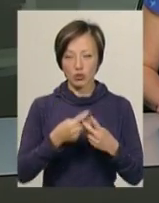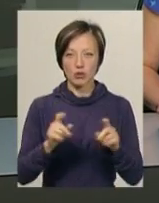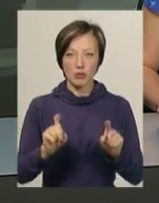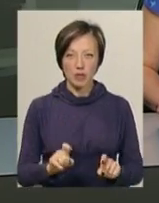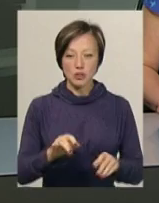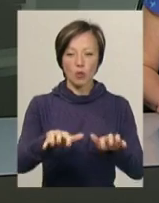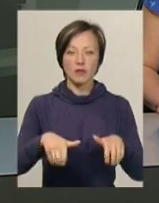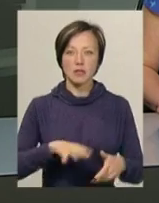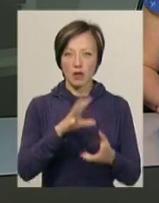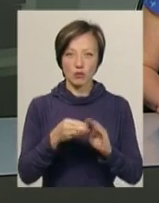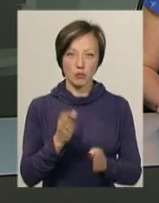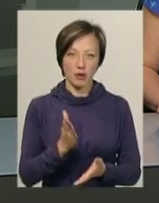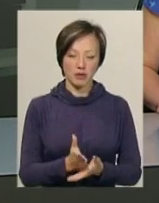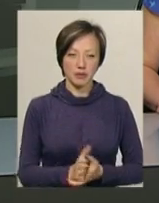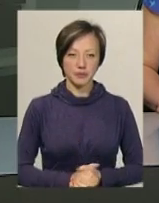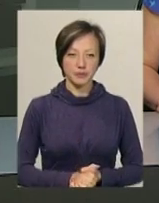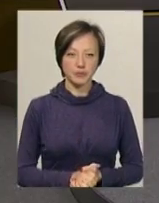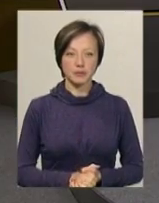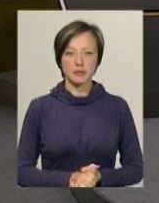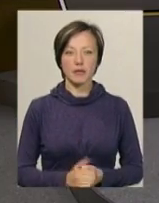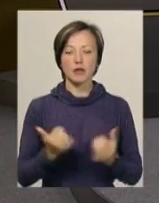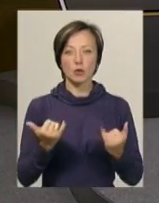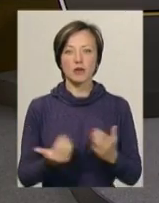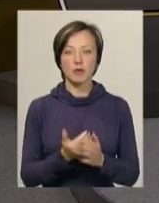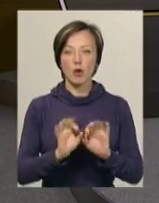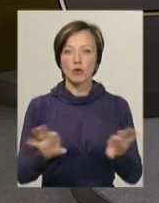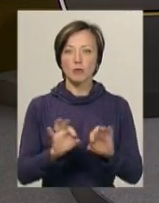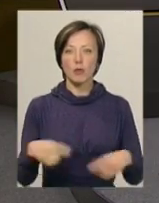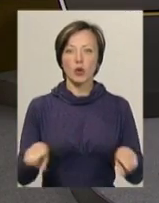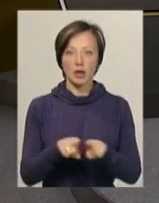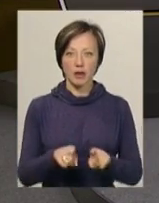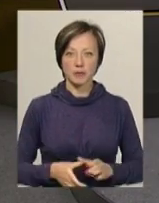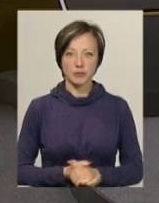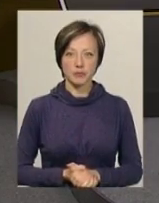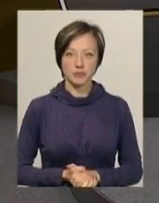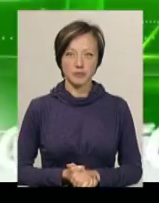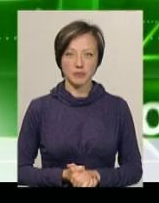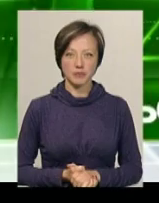волі з конфіскацією майна. Сьогодні у випуску ми розповімо про таке.